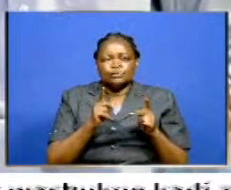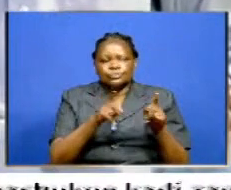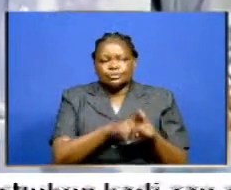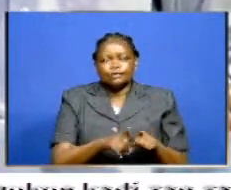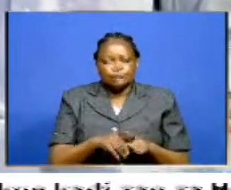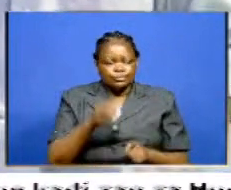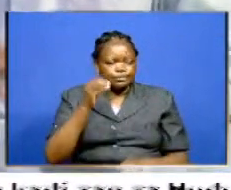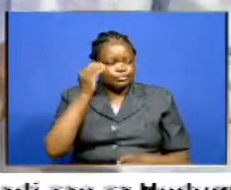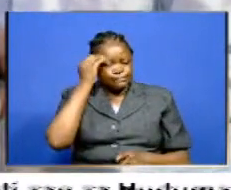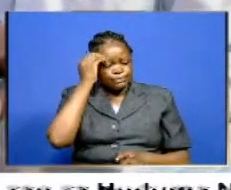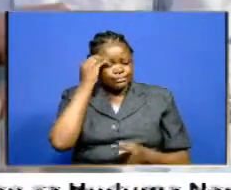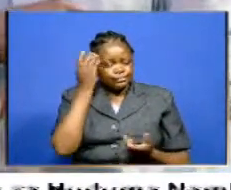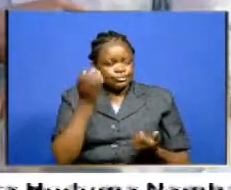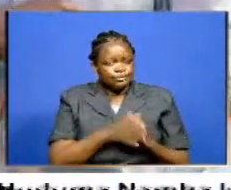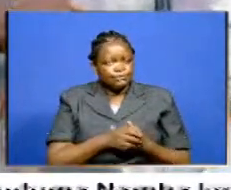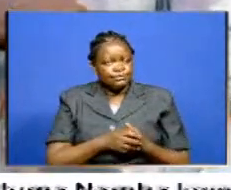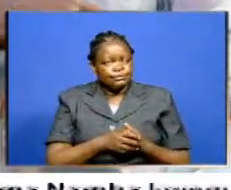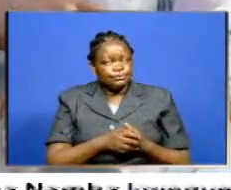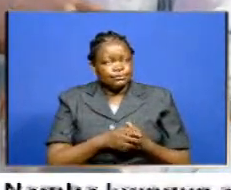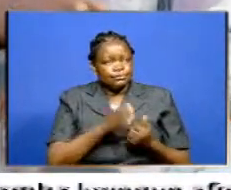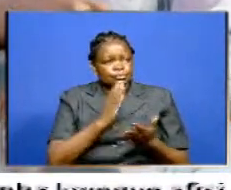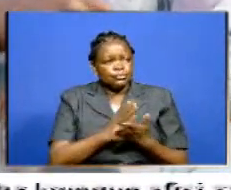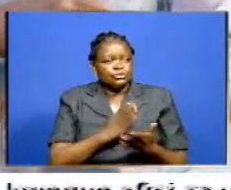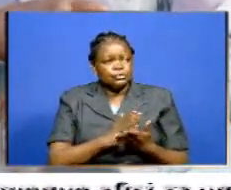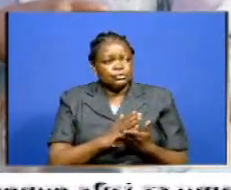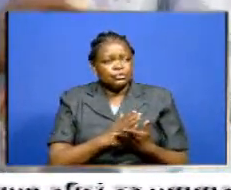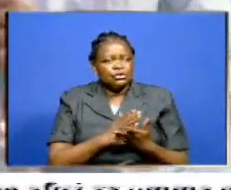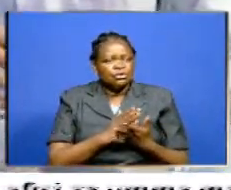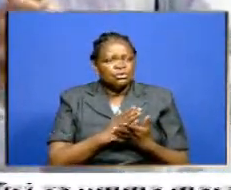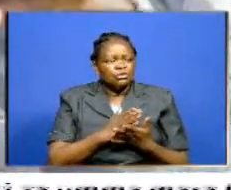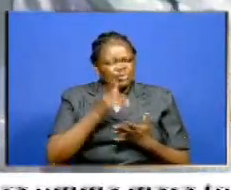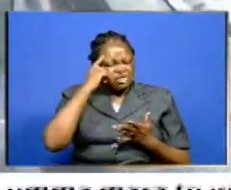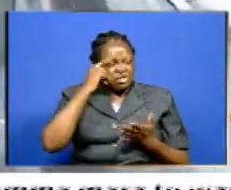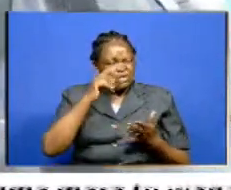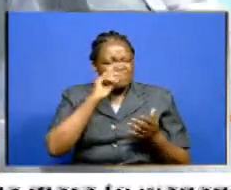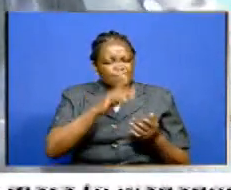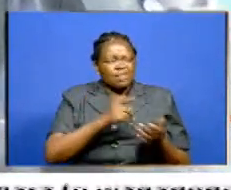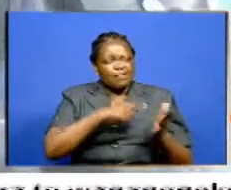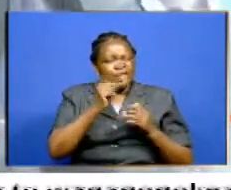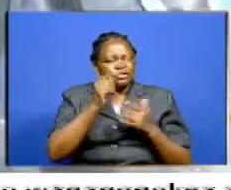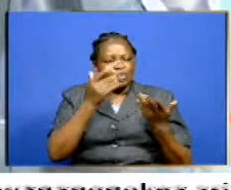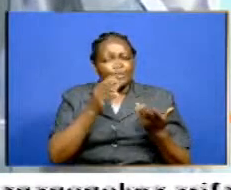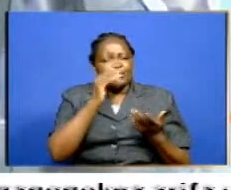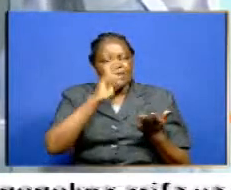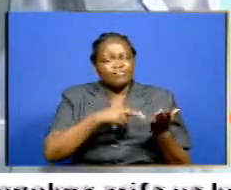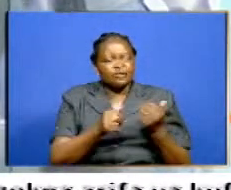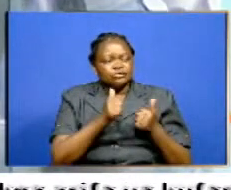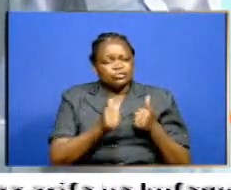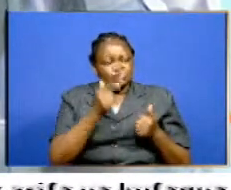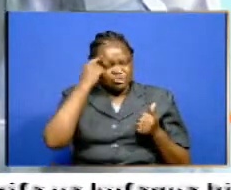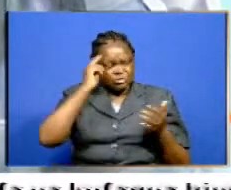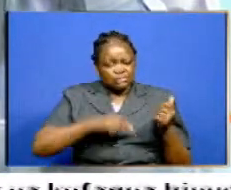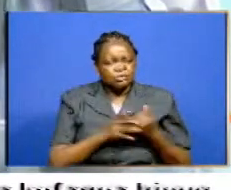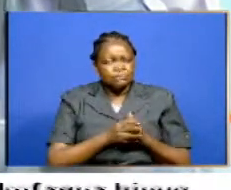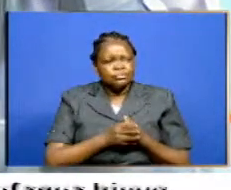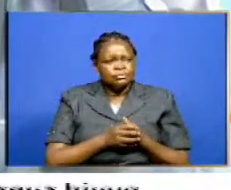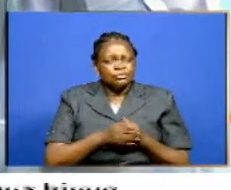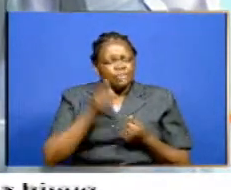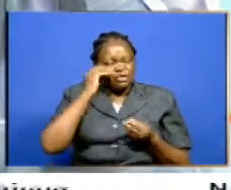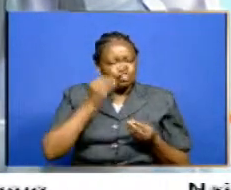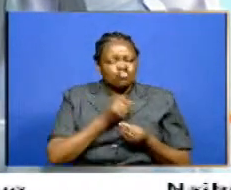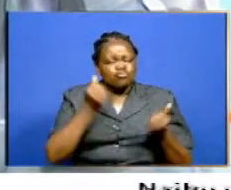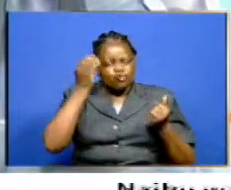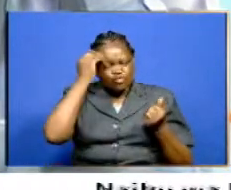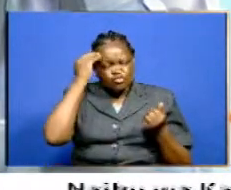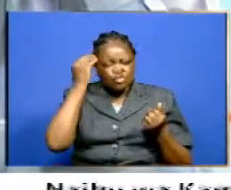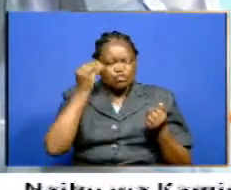labda mwaka huu unapewa likizo ya miaka 4, wapo BBI itapita. Je, unaona itakuwa suluhisho kwa wanafunzi unaoacha